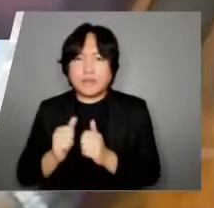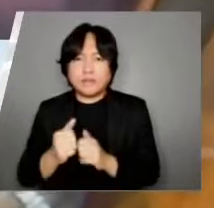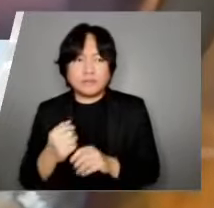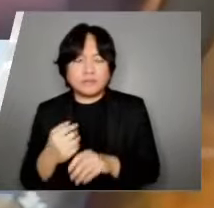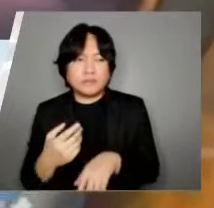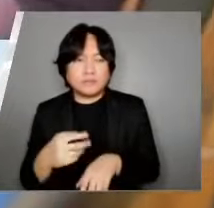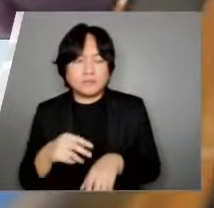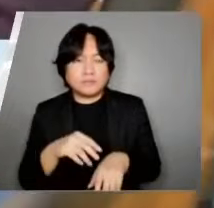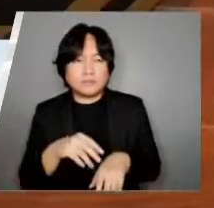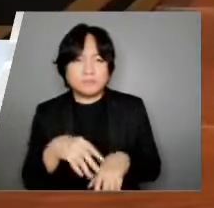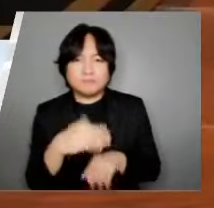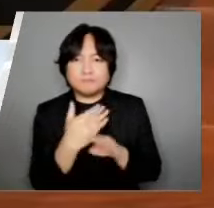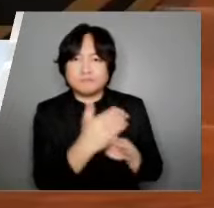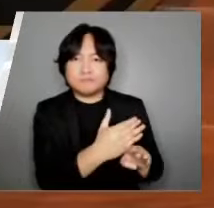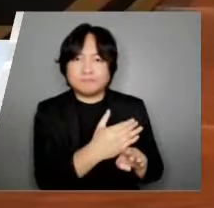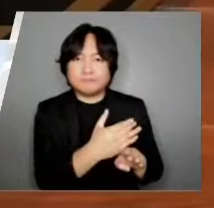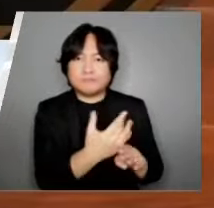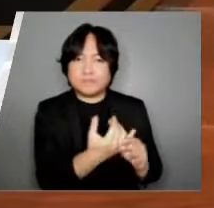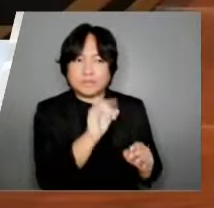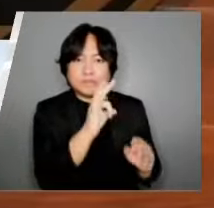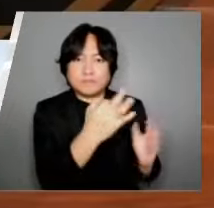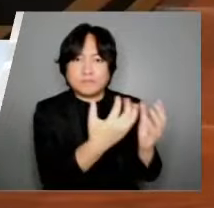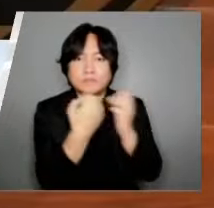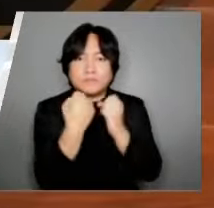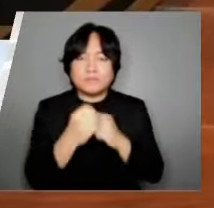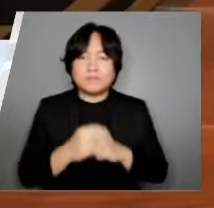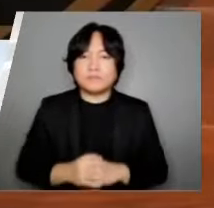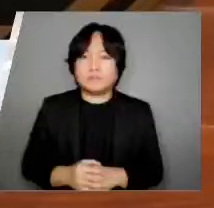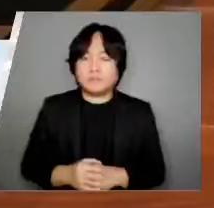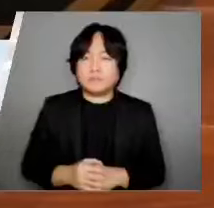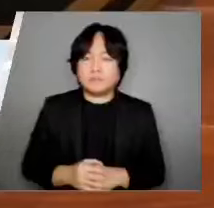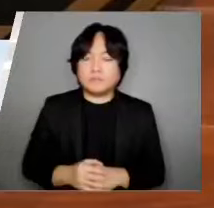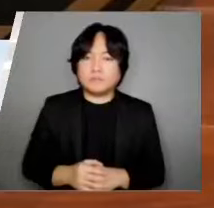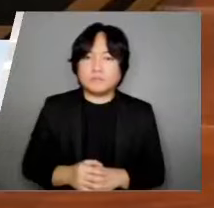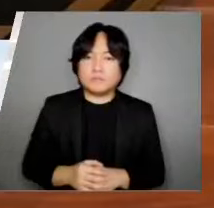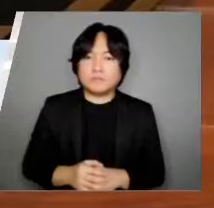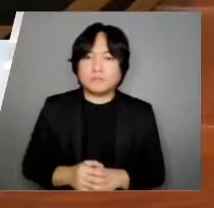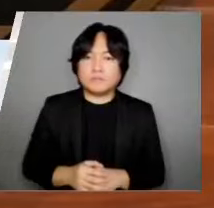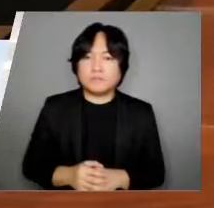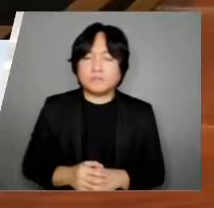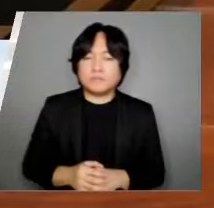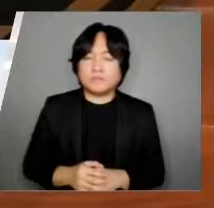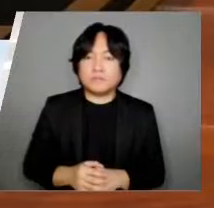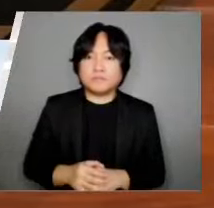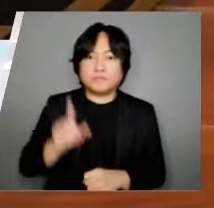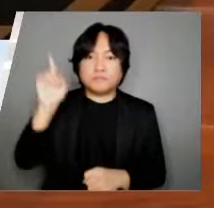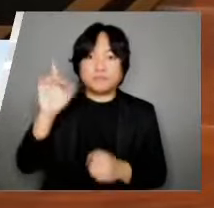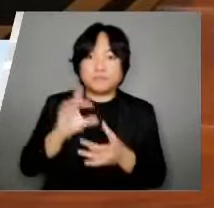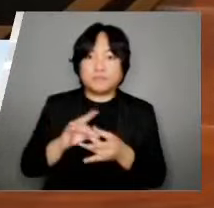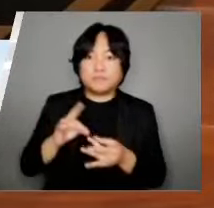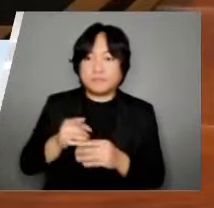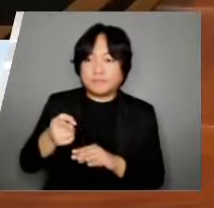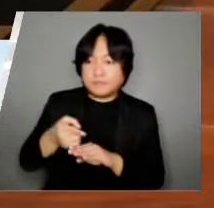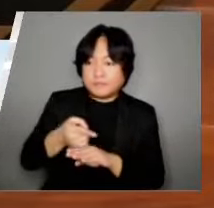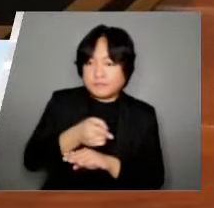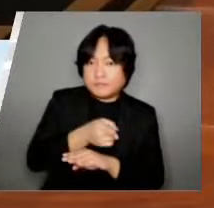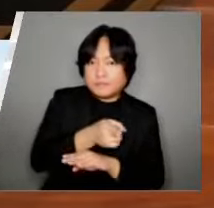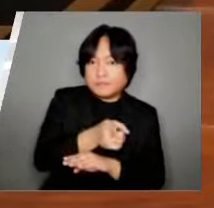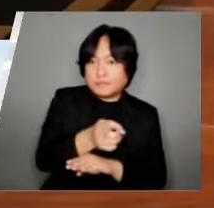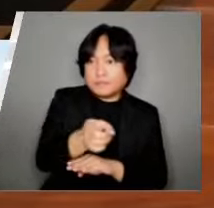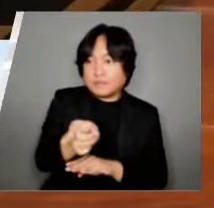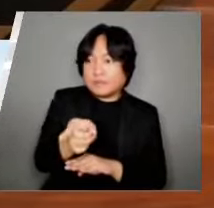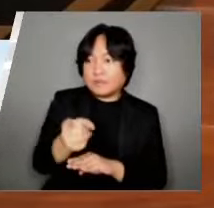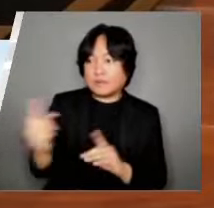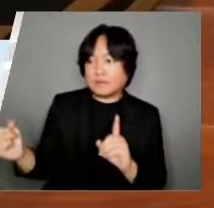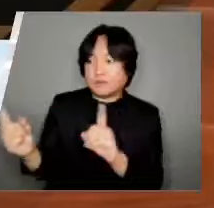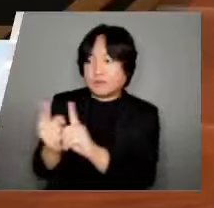ang mag-inang suspect. Hindi ka diretso doon sa kung saan yung area eh, na gagawin eh. Susunduin ka muna.